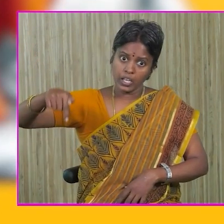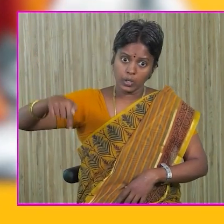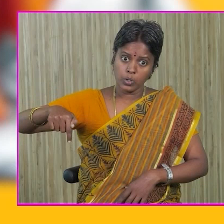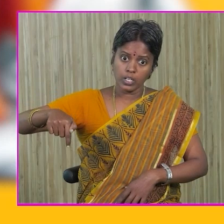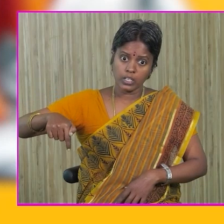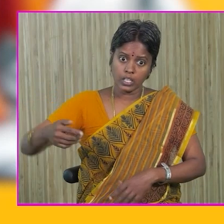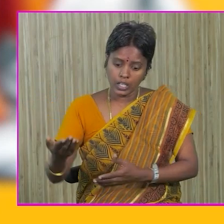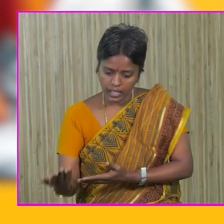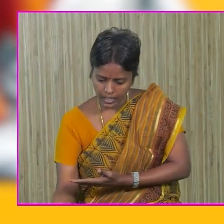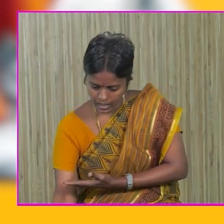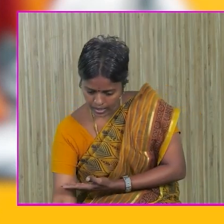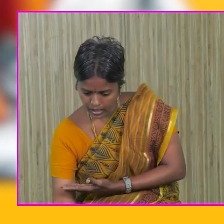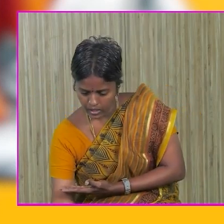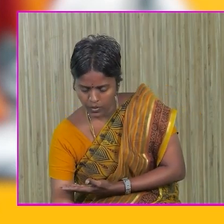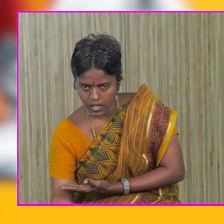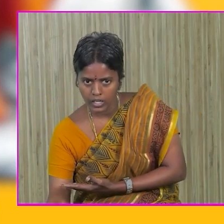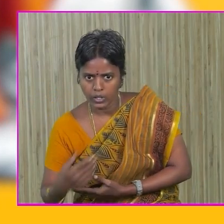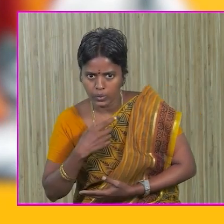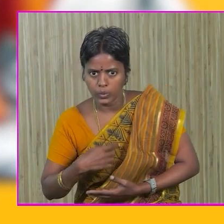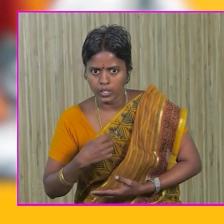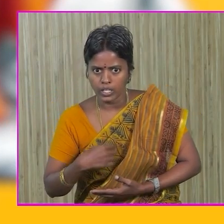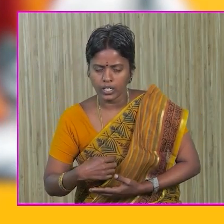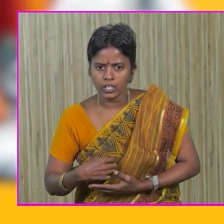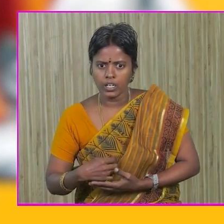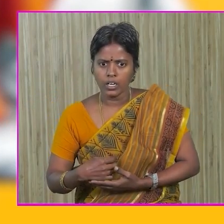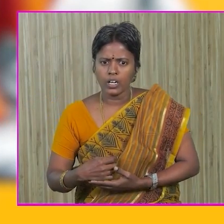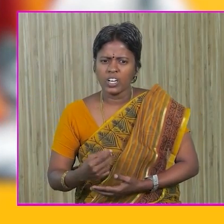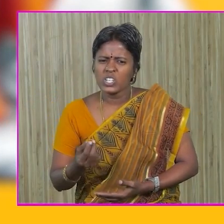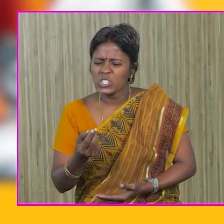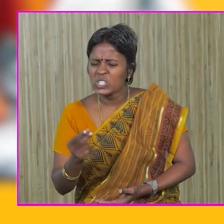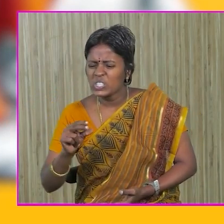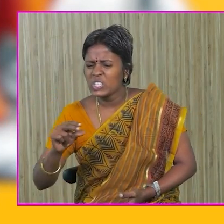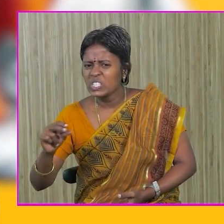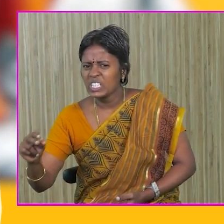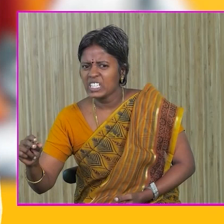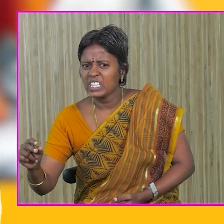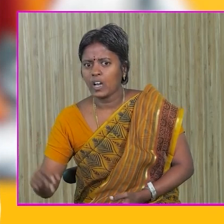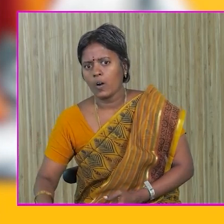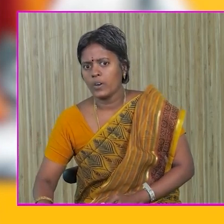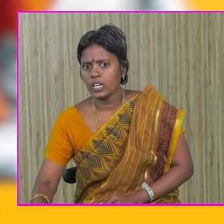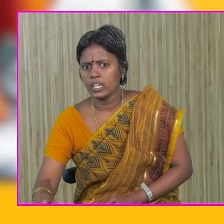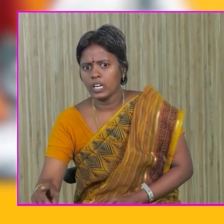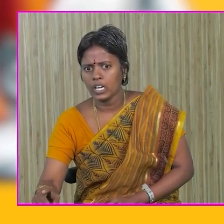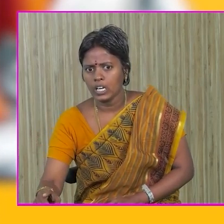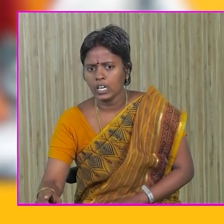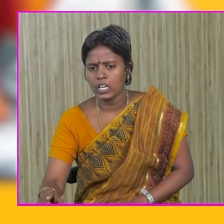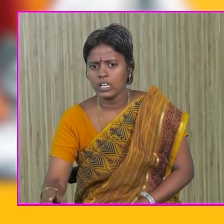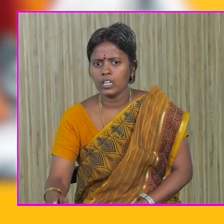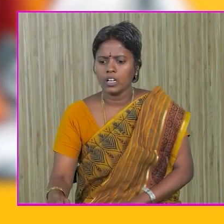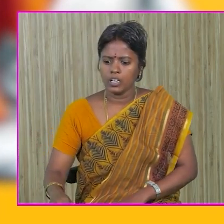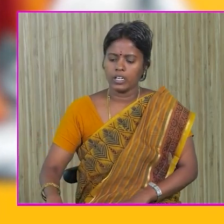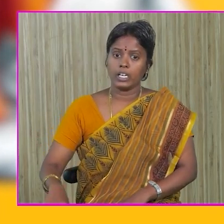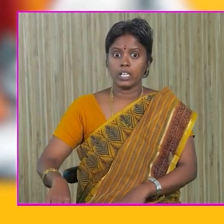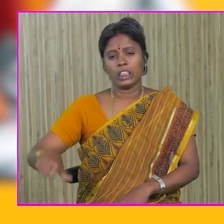தரைக்கு கீழ் வாழக்கூடிய குட்டி ஆம்பல் போன்ற சிறு தாவர வகைகள் எவ்வளவு காலம் நீர் இல்லை